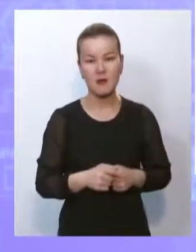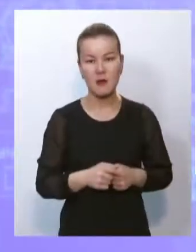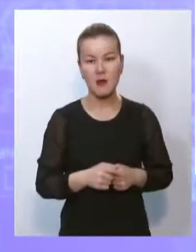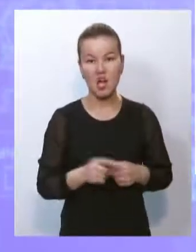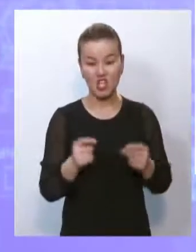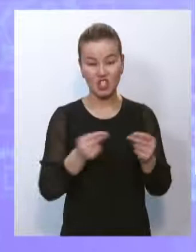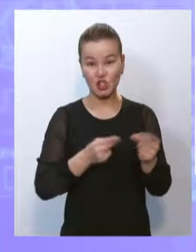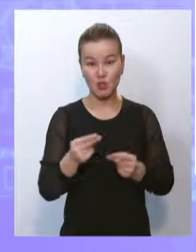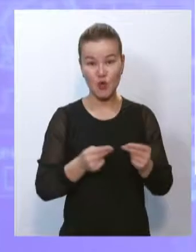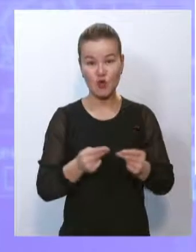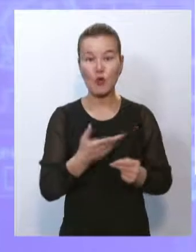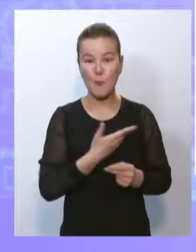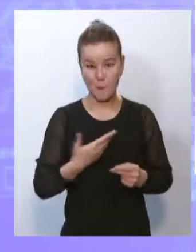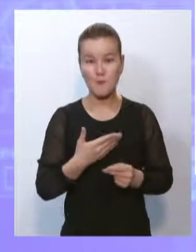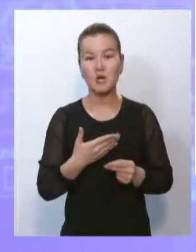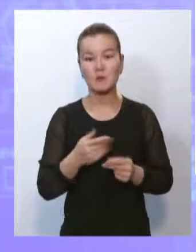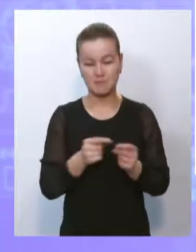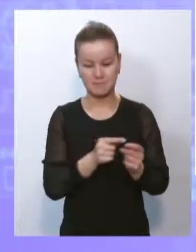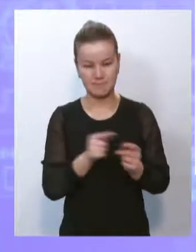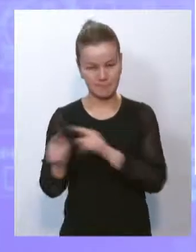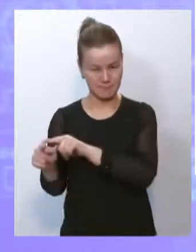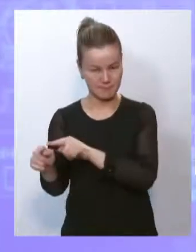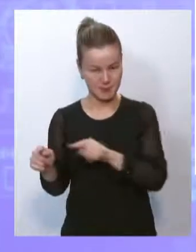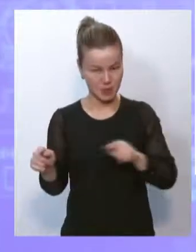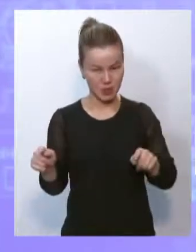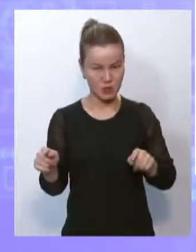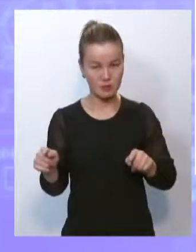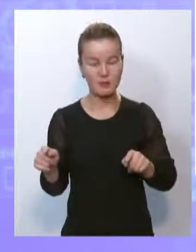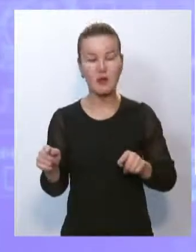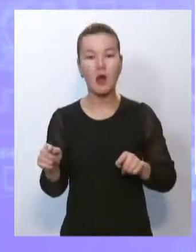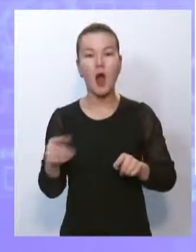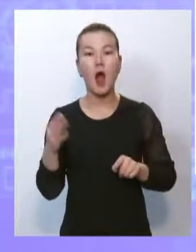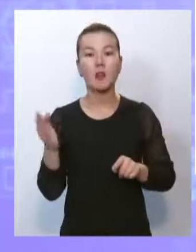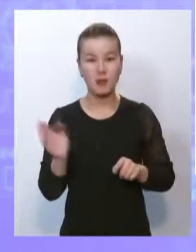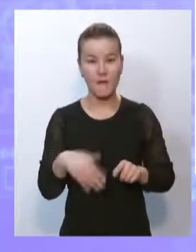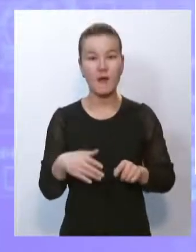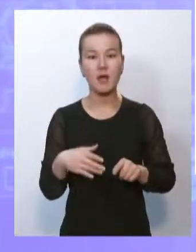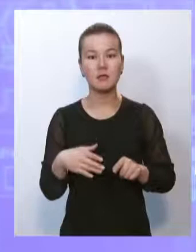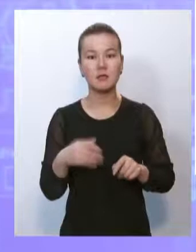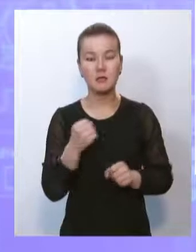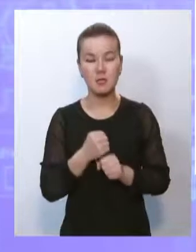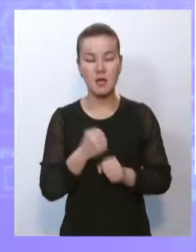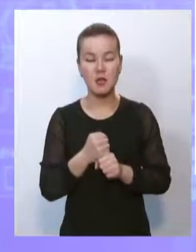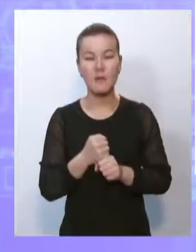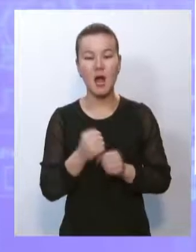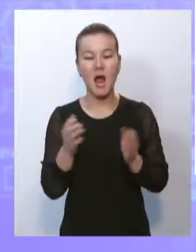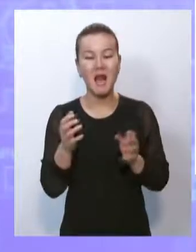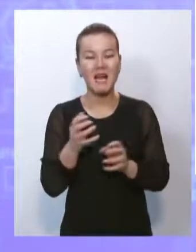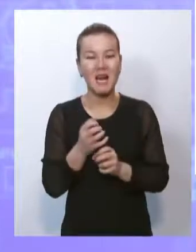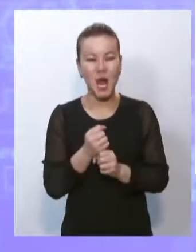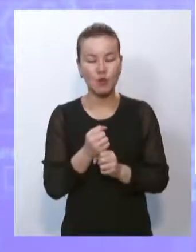чертеж мы начертили давайте сделаем краткую